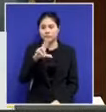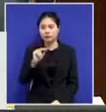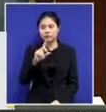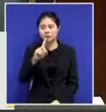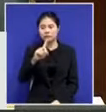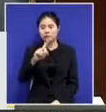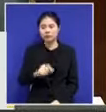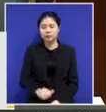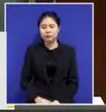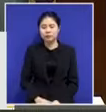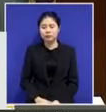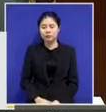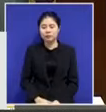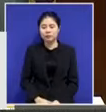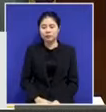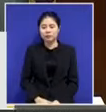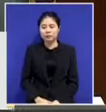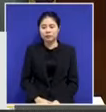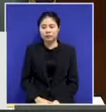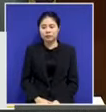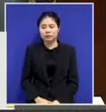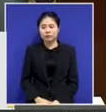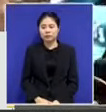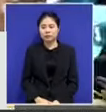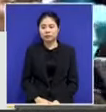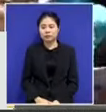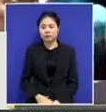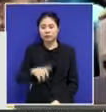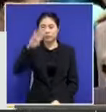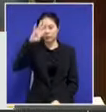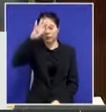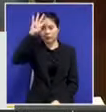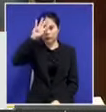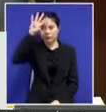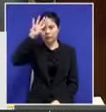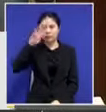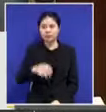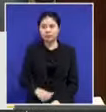337นางสาวปิยรัตติยภัยรัต คุณธนาธรค่ะ